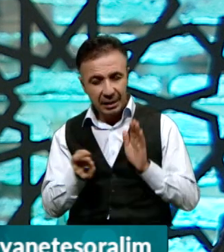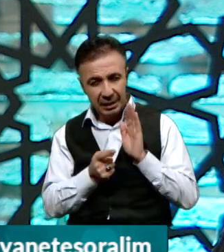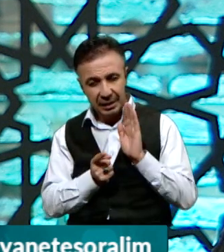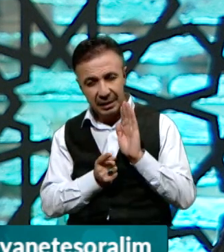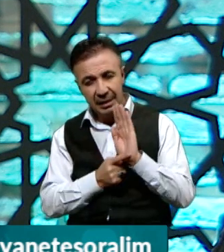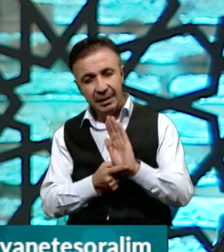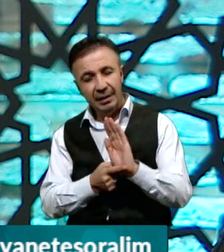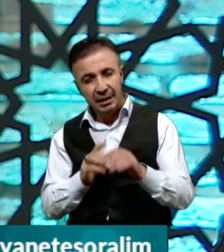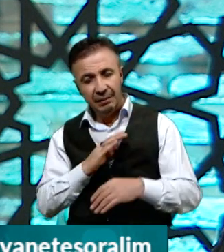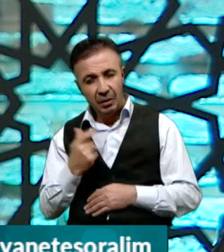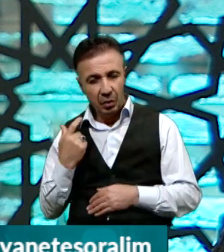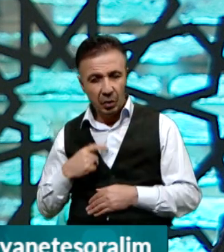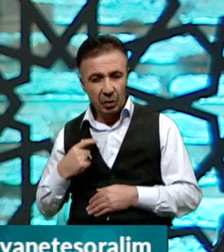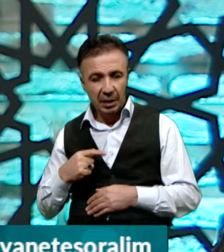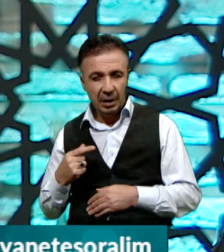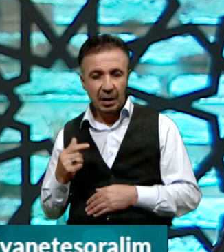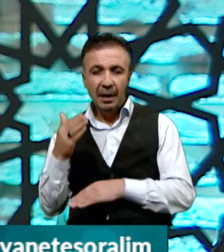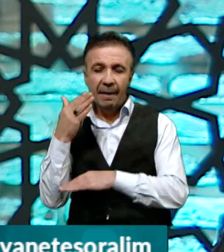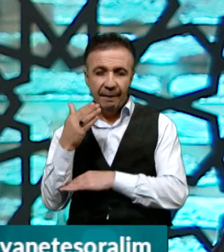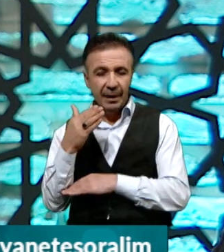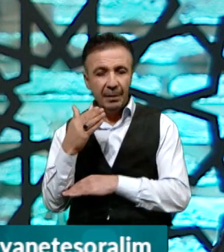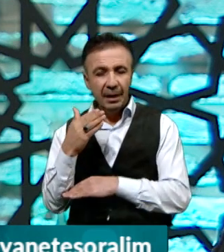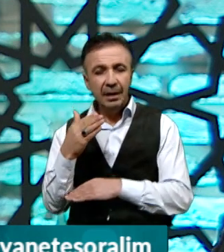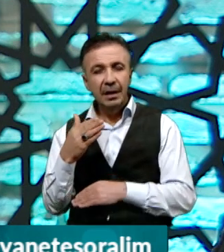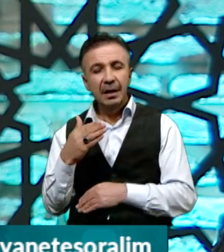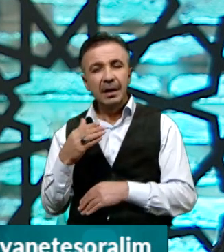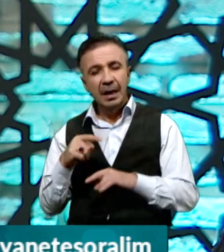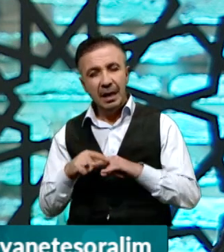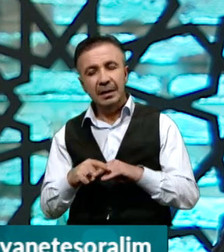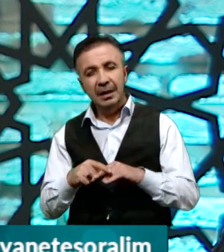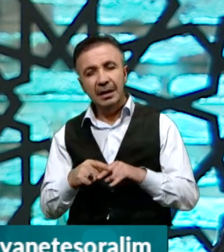firmalar helal gıda sertifikası veriyor. Bu anlamda